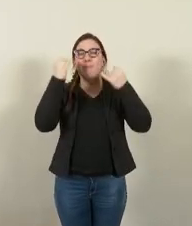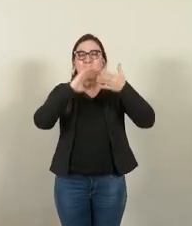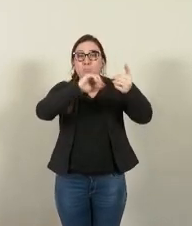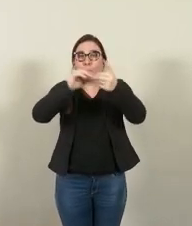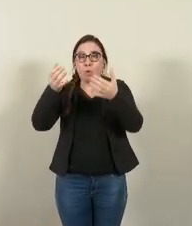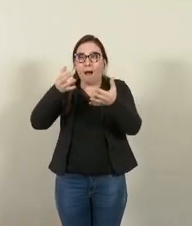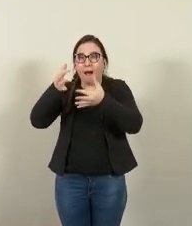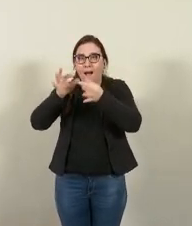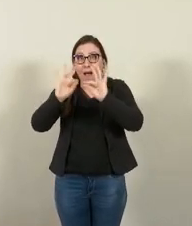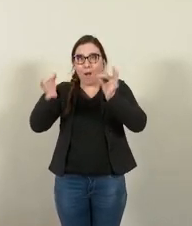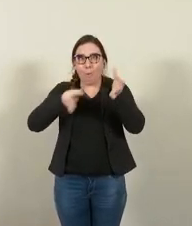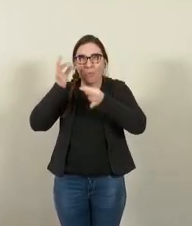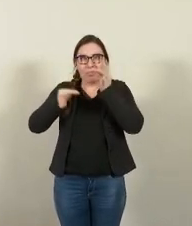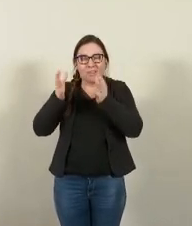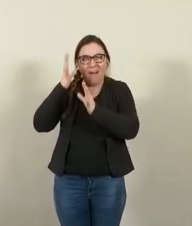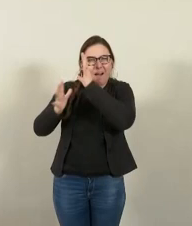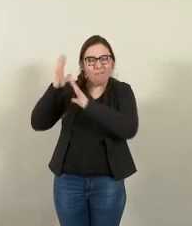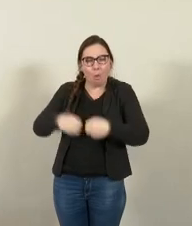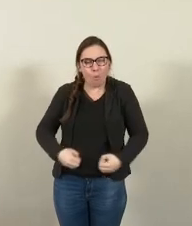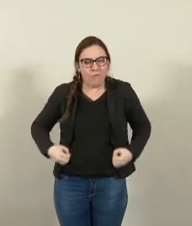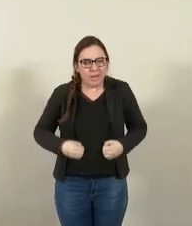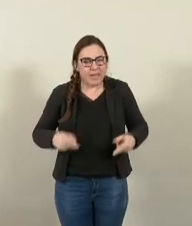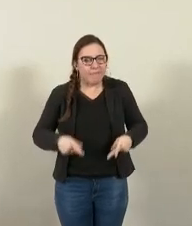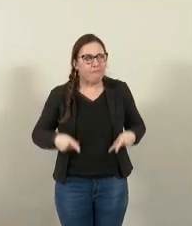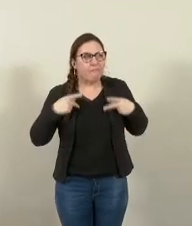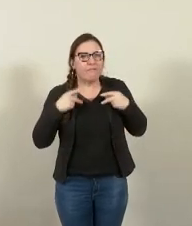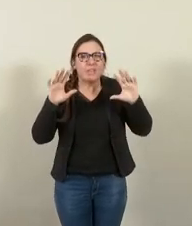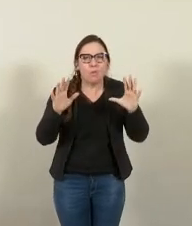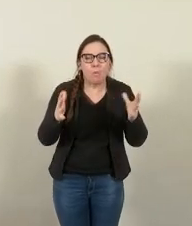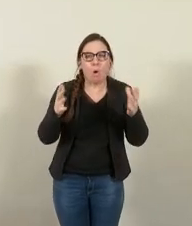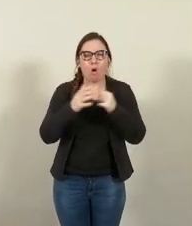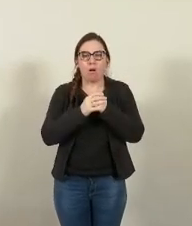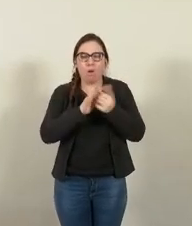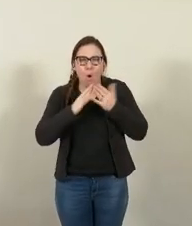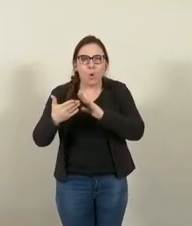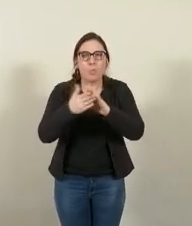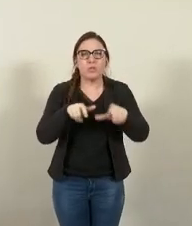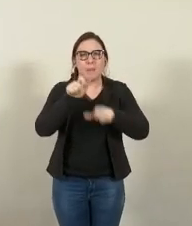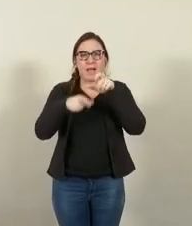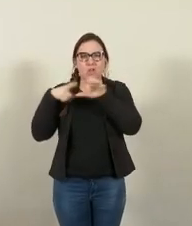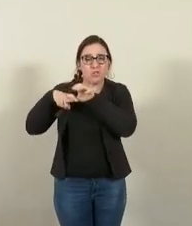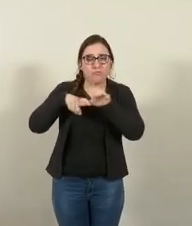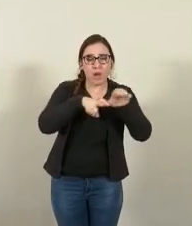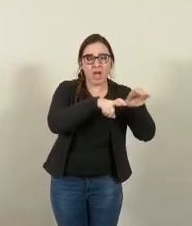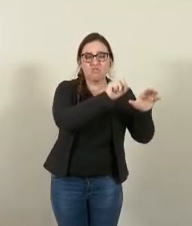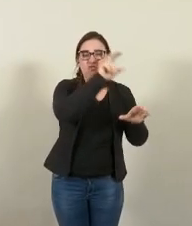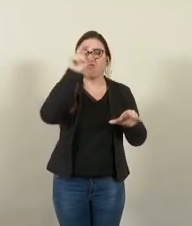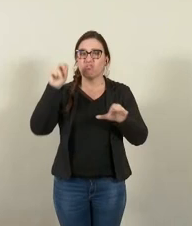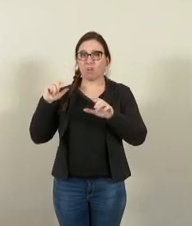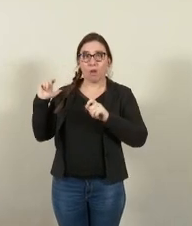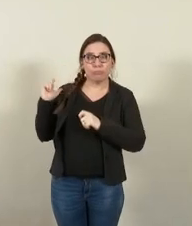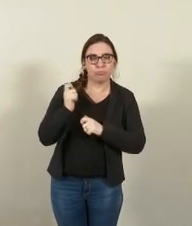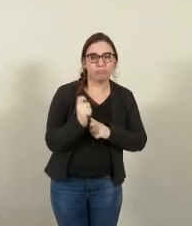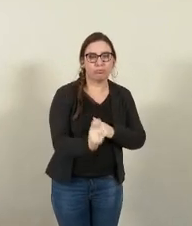nous raconterit comment était la vie des ouvriers et ouvrières puis celle de la communauté des gens des VO qui leur ont succédé comment